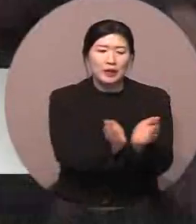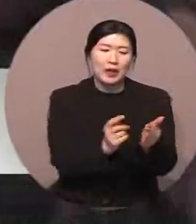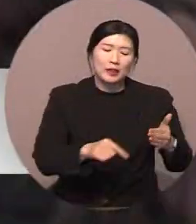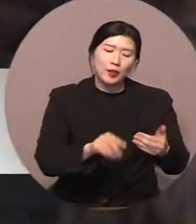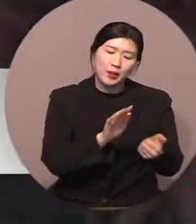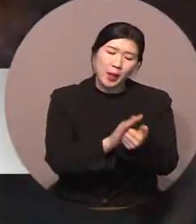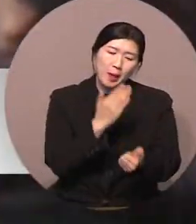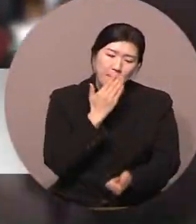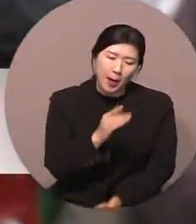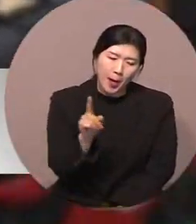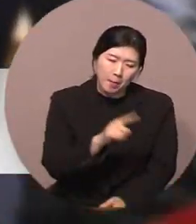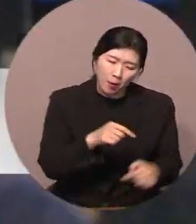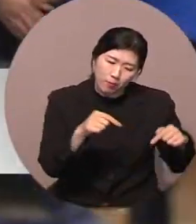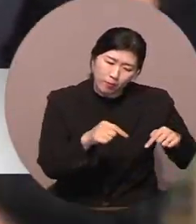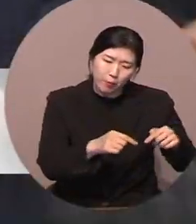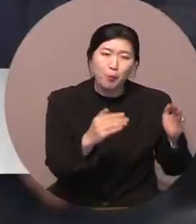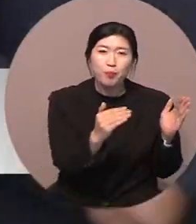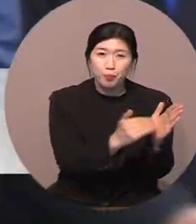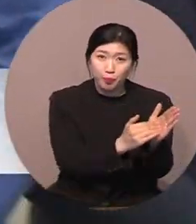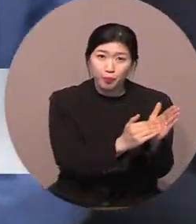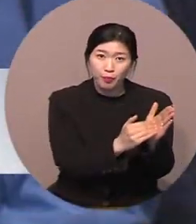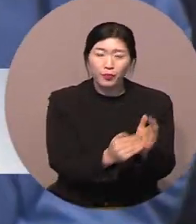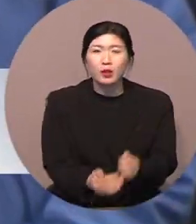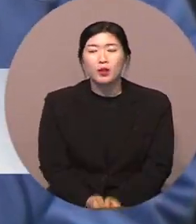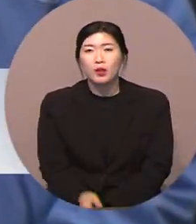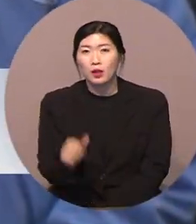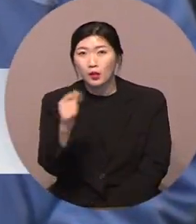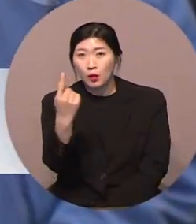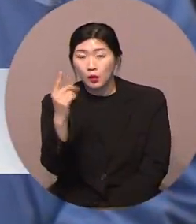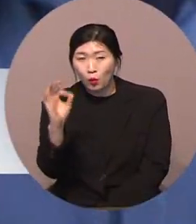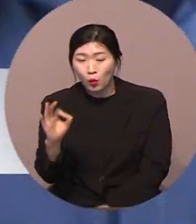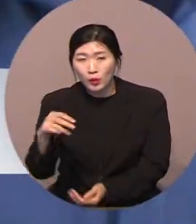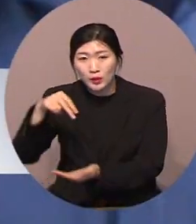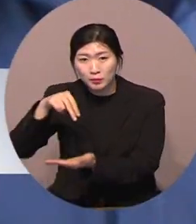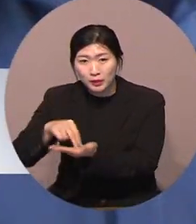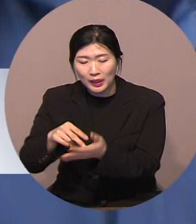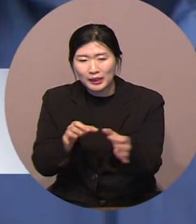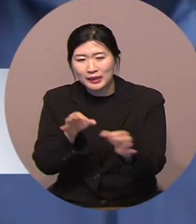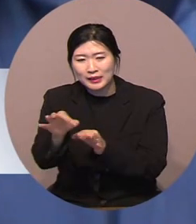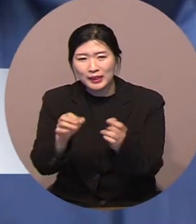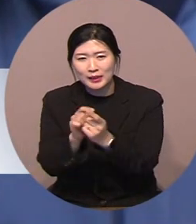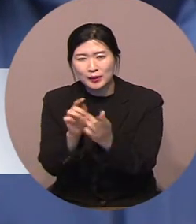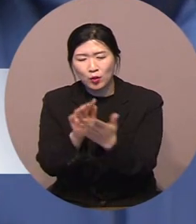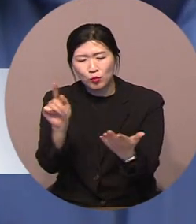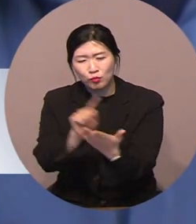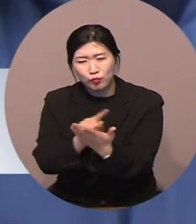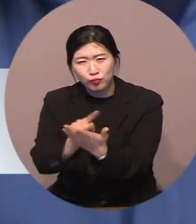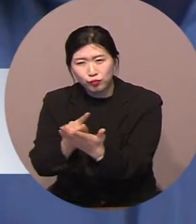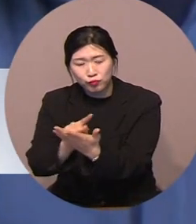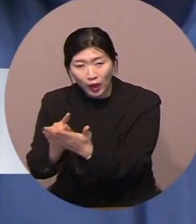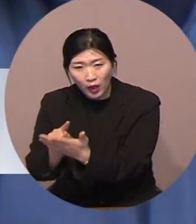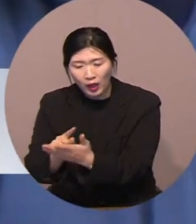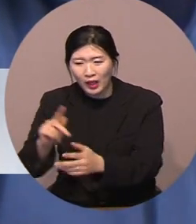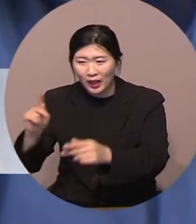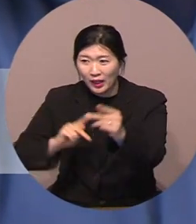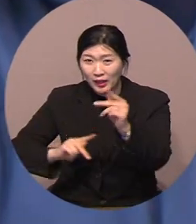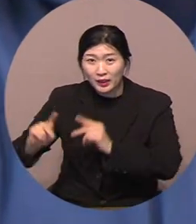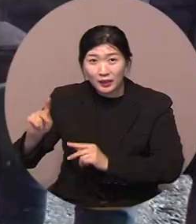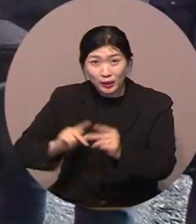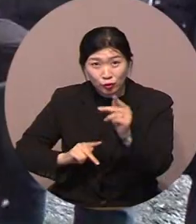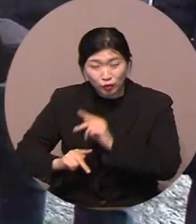방안이 있는지 논의했습니다 홍익표 원회 대표는 피해 상인들과 간담회를 열어 대출금 상원을